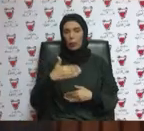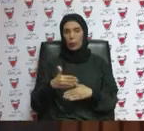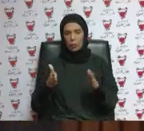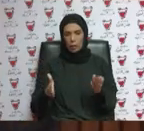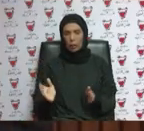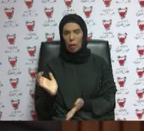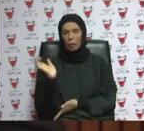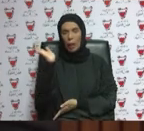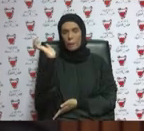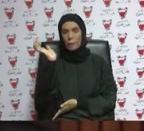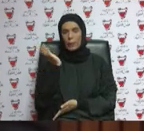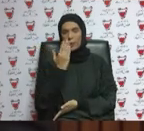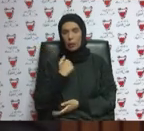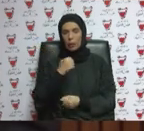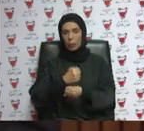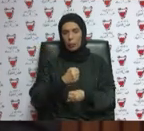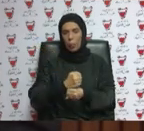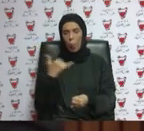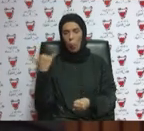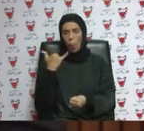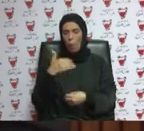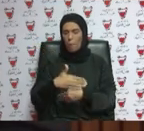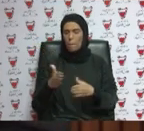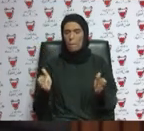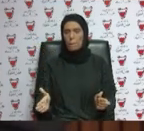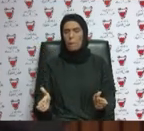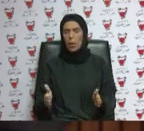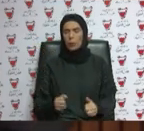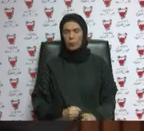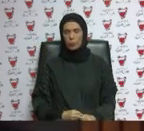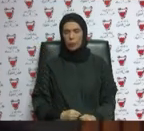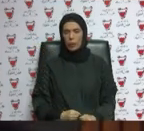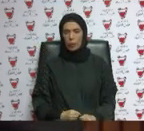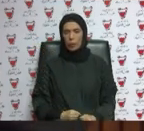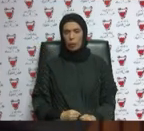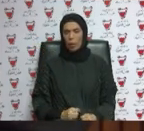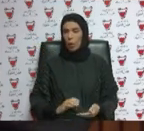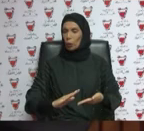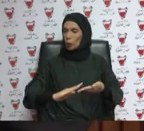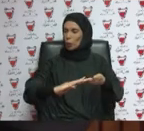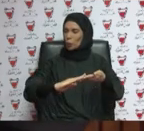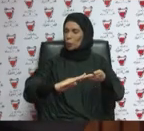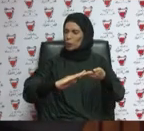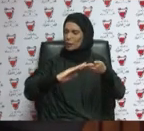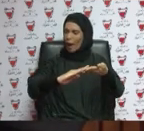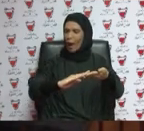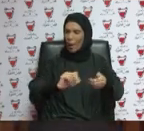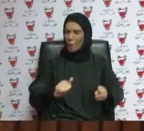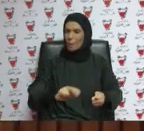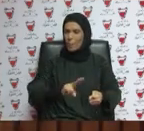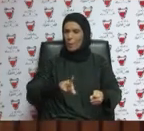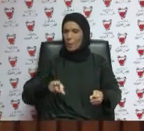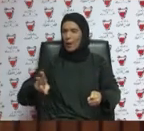التأمين ضد التعطل، هذا الصندوق المهم الذي أصبح منقذا إن جاز التعبير في كثير